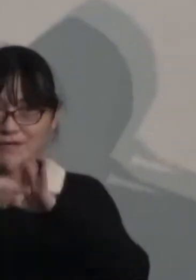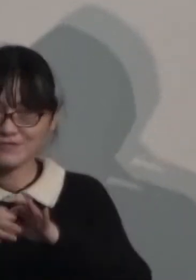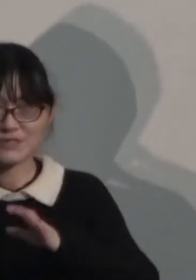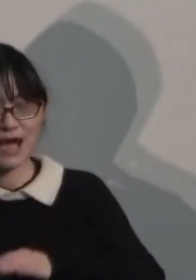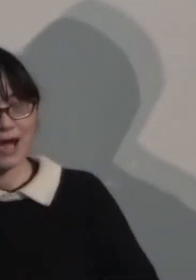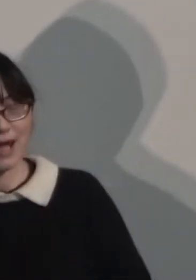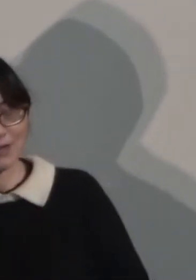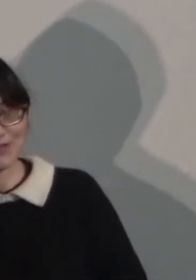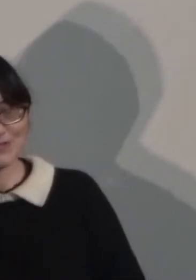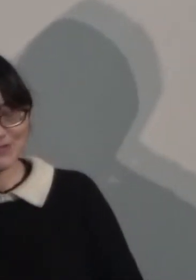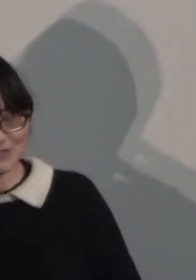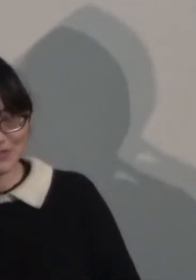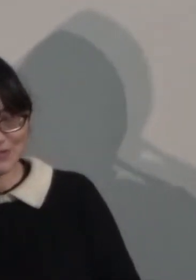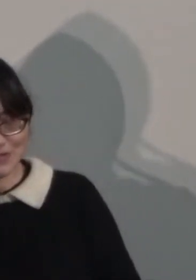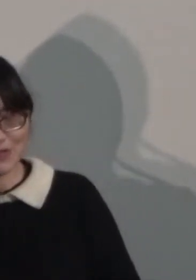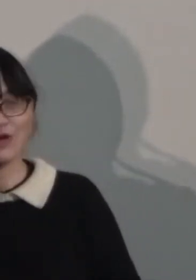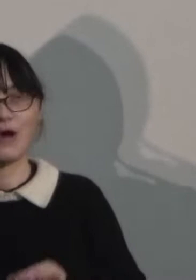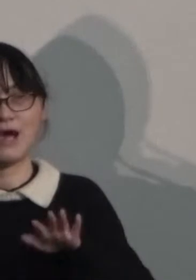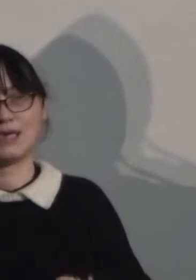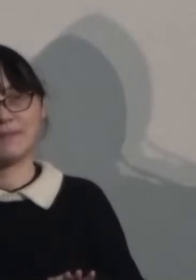えられるようになっています。